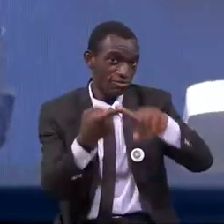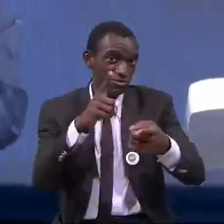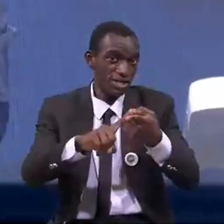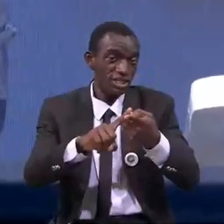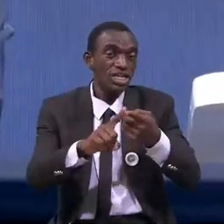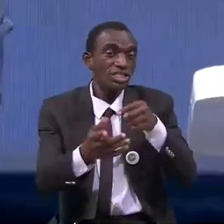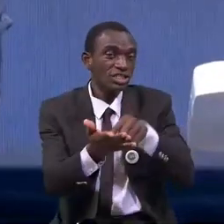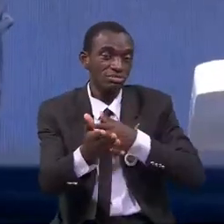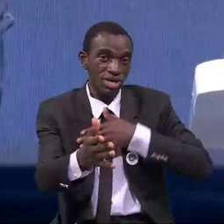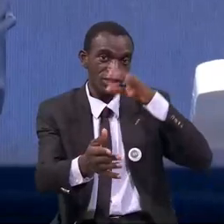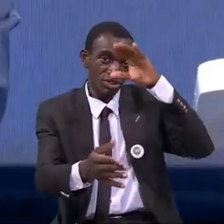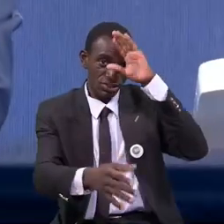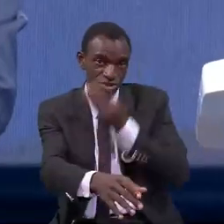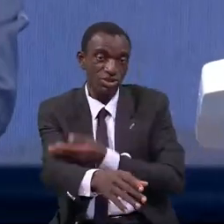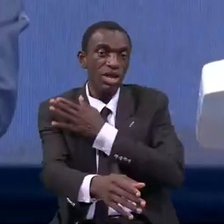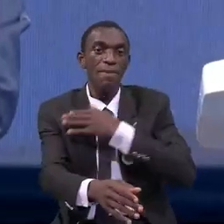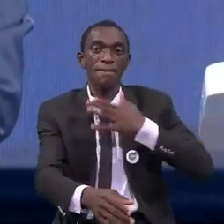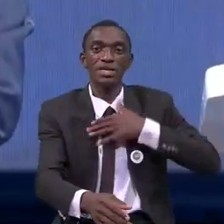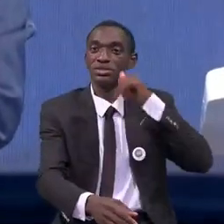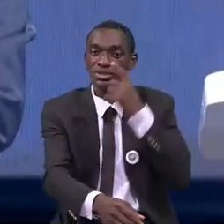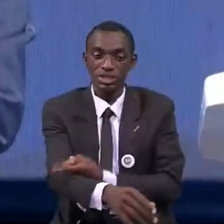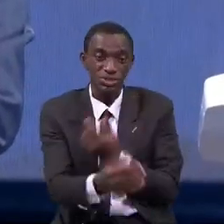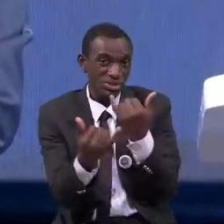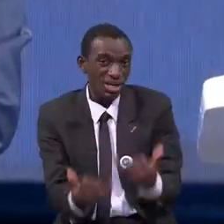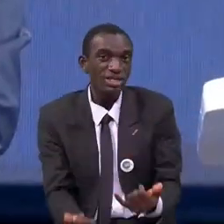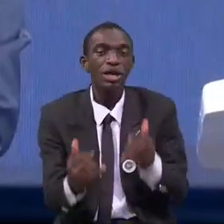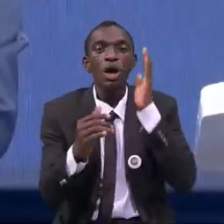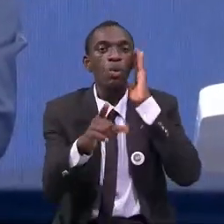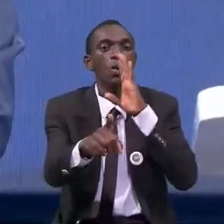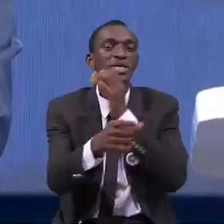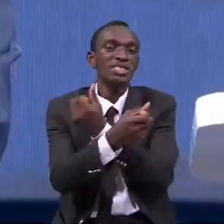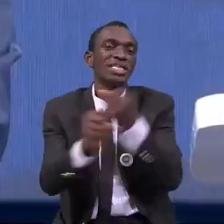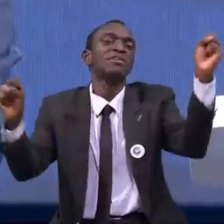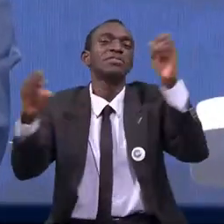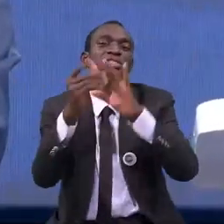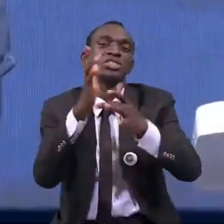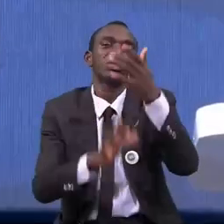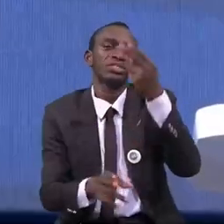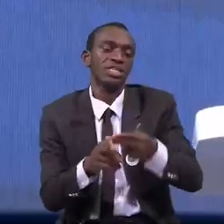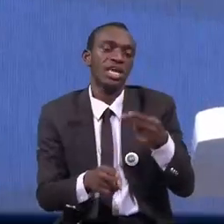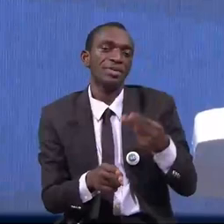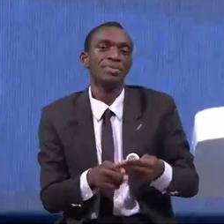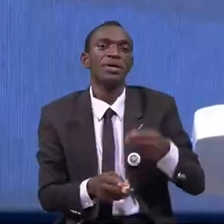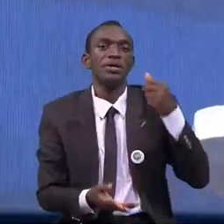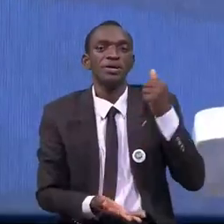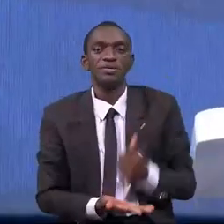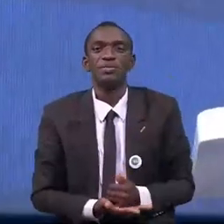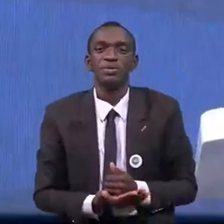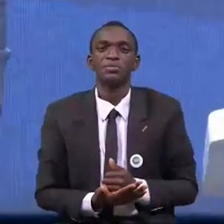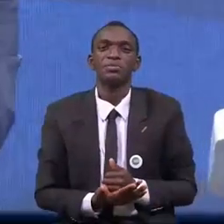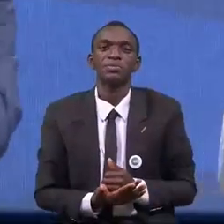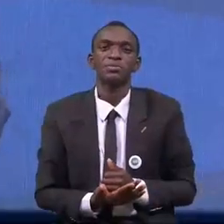Dieu il dit que non toi là tu ne seras pas sauvé j'ai Satan est un menteur mon fils ma fille